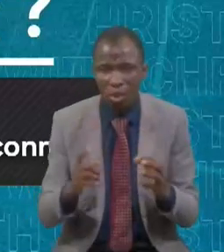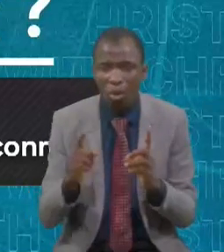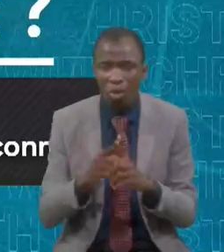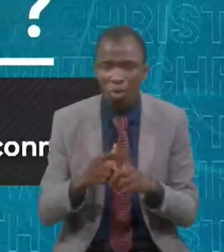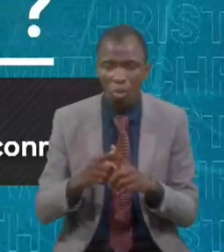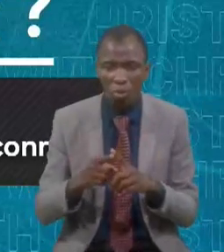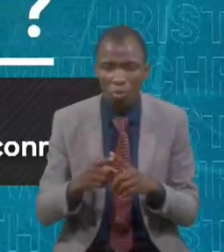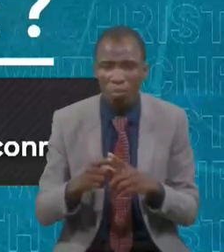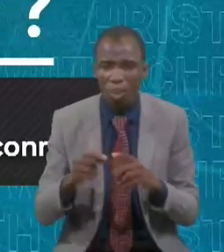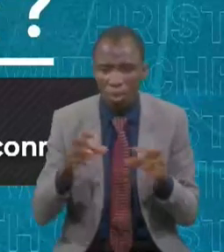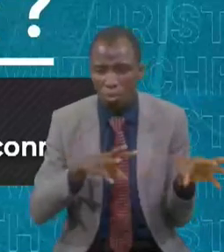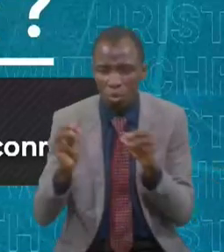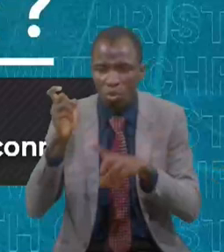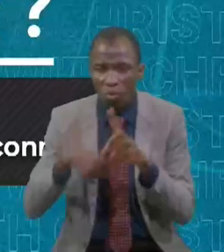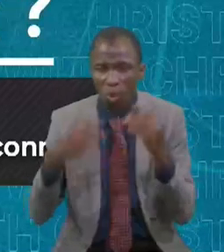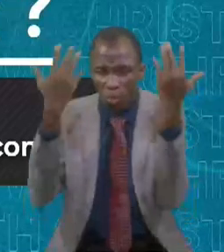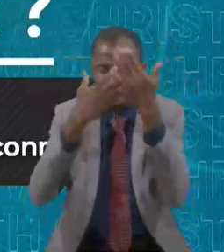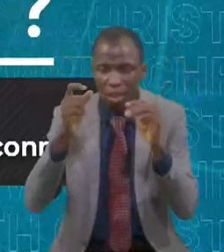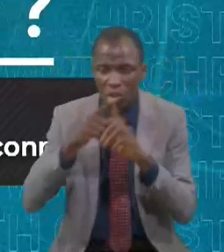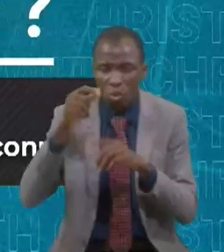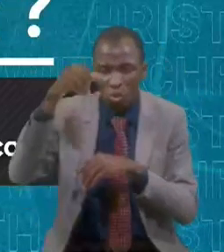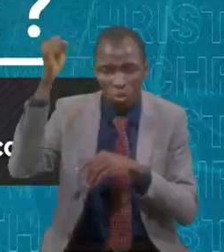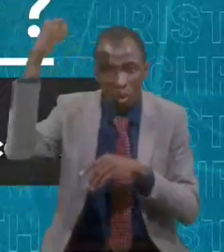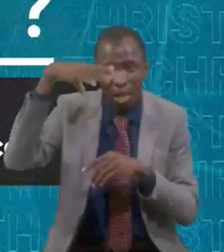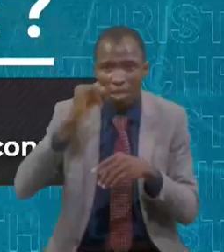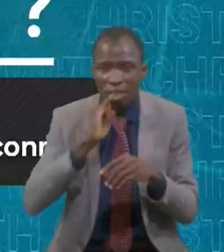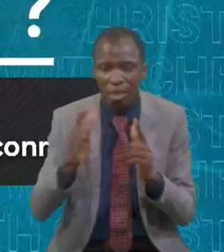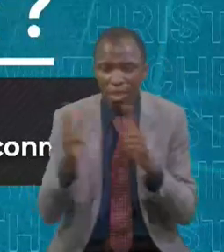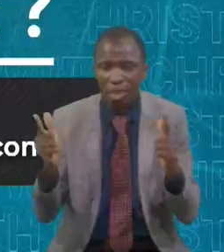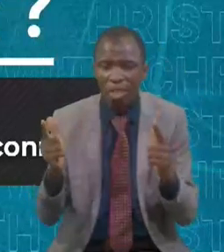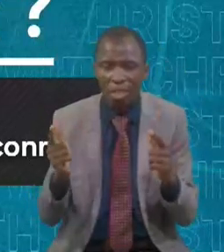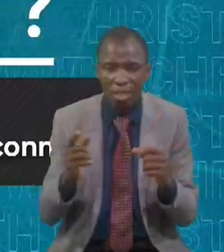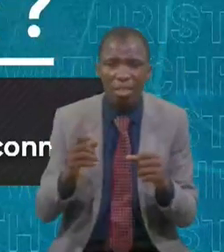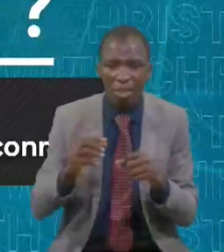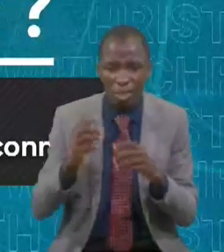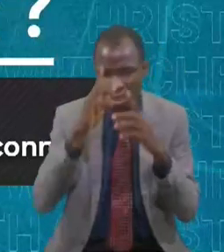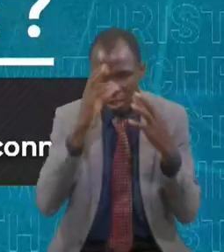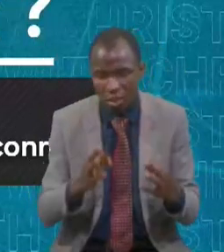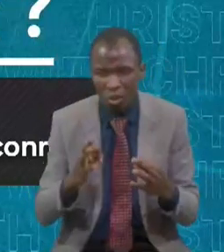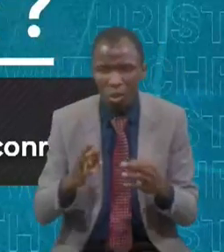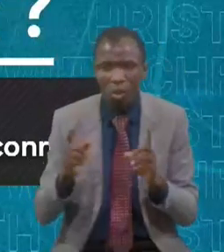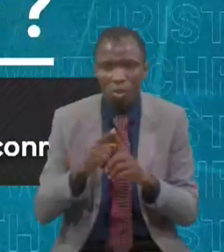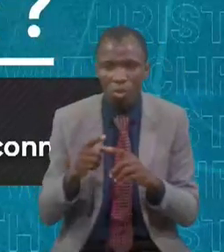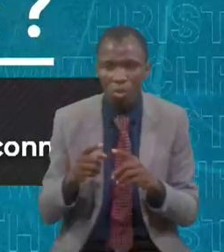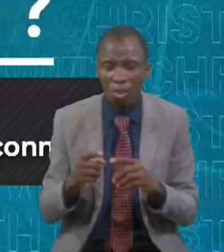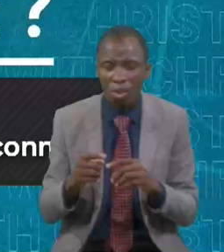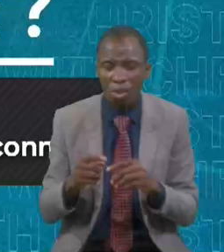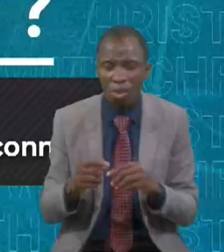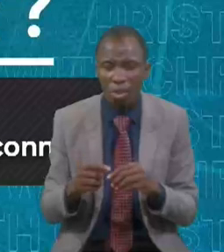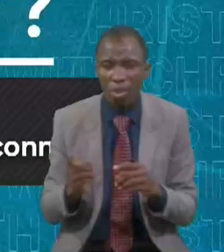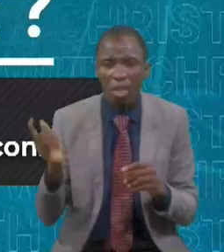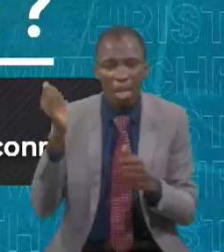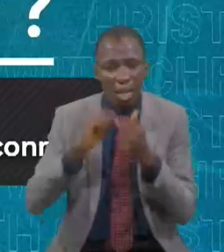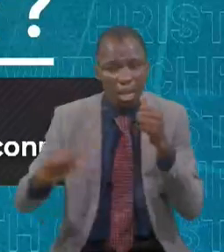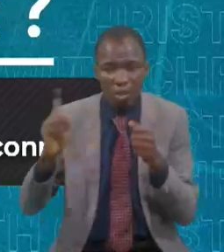indiqué d'avoir donné leur vie à Christ c'est une grande décision que vous avez